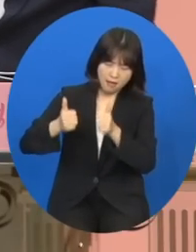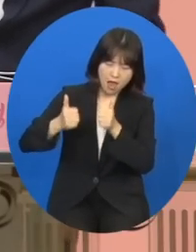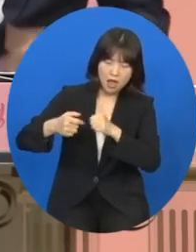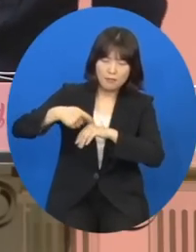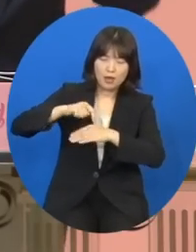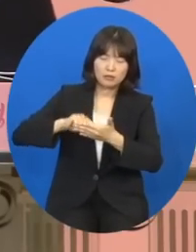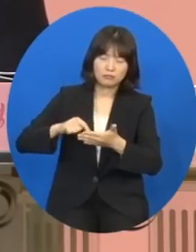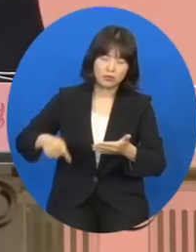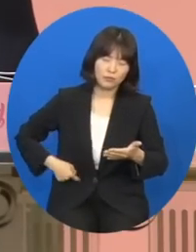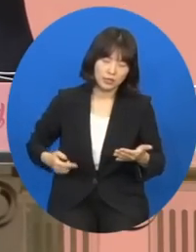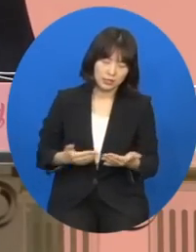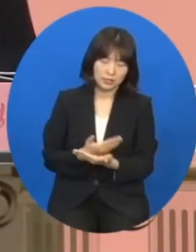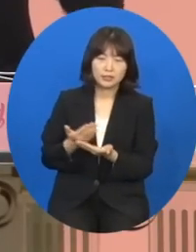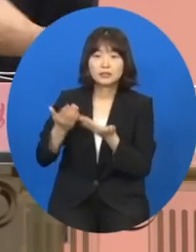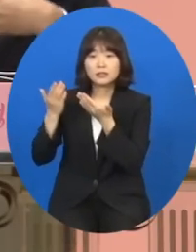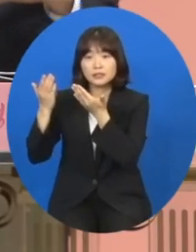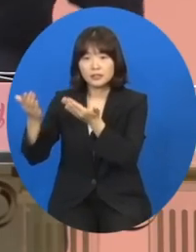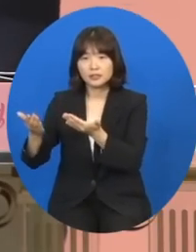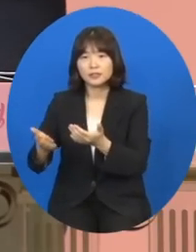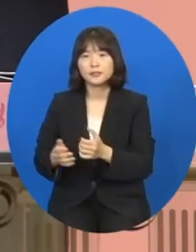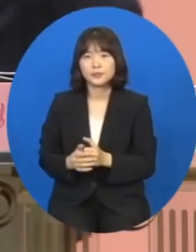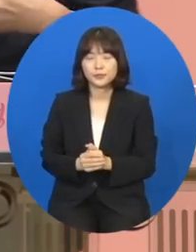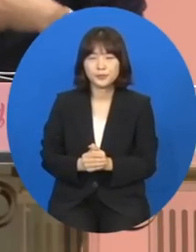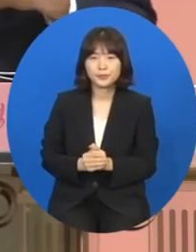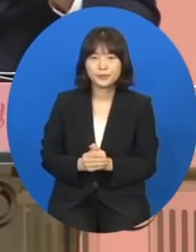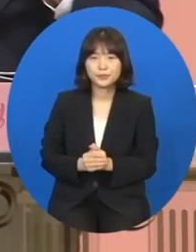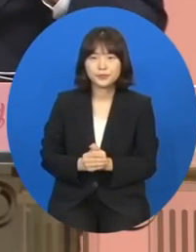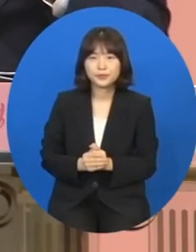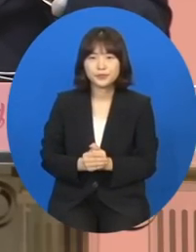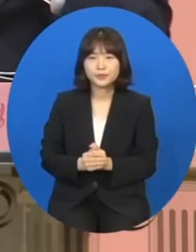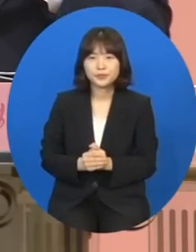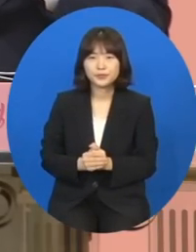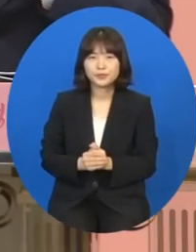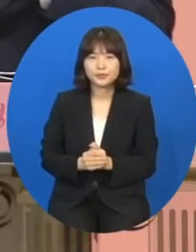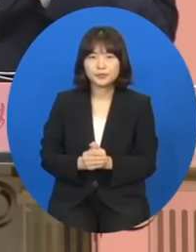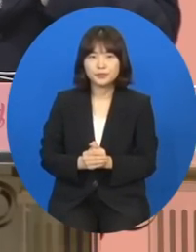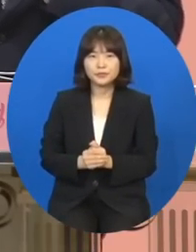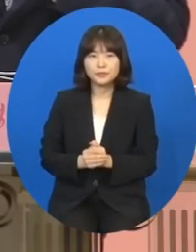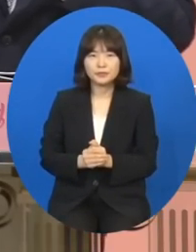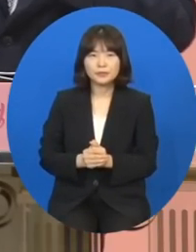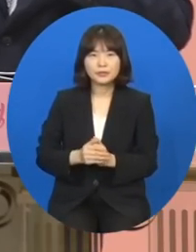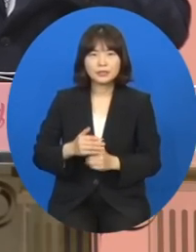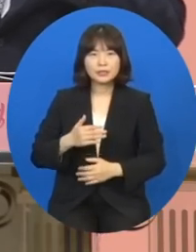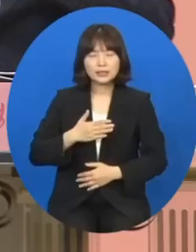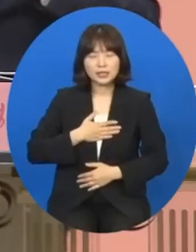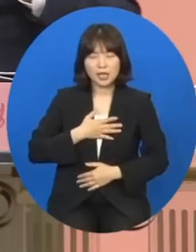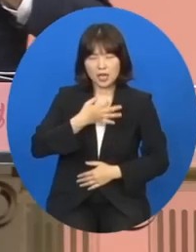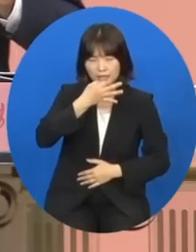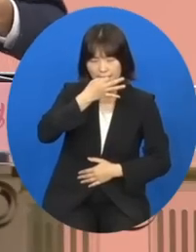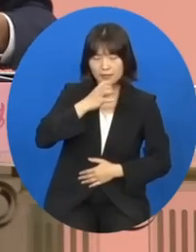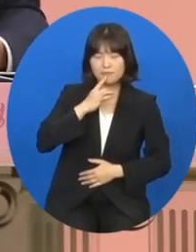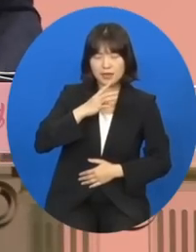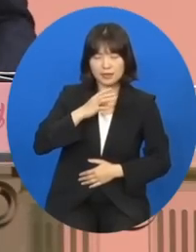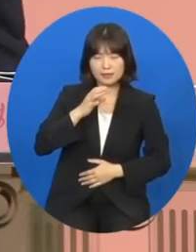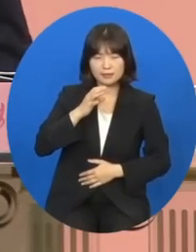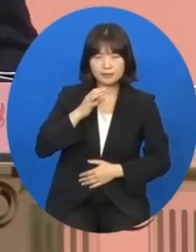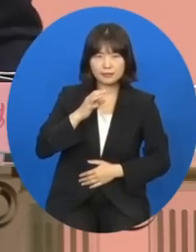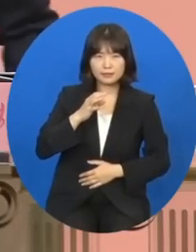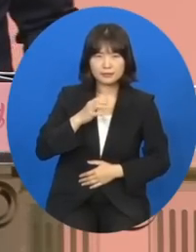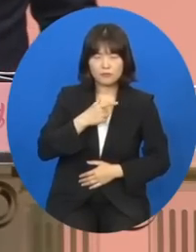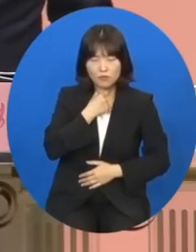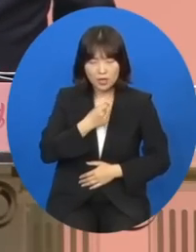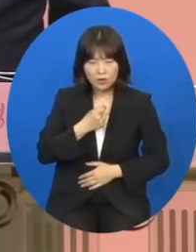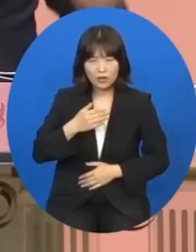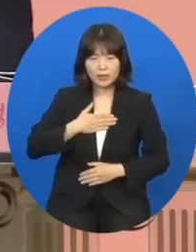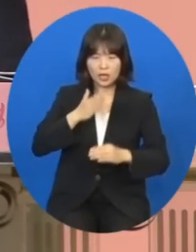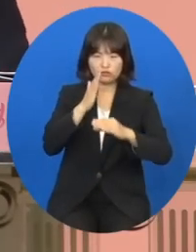회개합니다 우리 불펜 중 빙 c 없어 고객님 사우스 한줄 남한 내 유잉 만 구하고 내 중심 적이었던 것